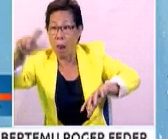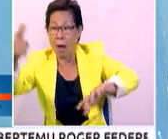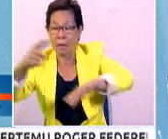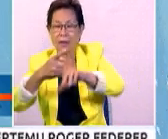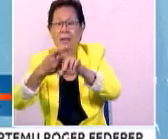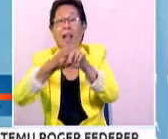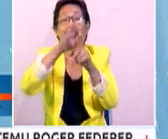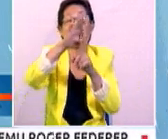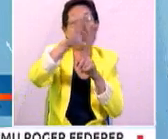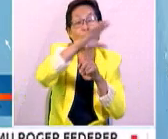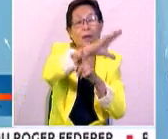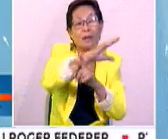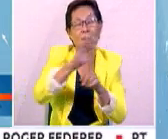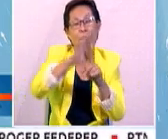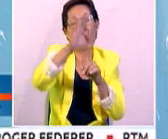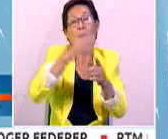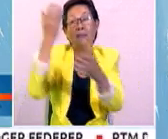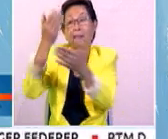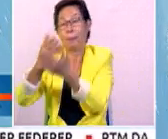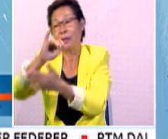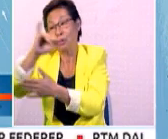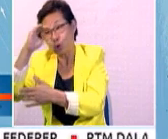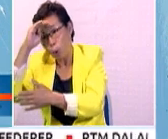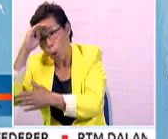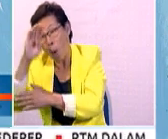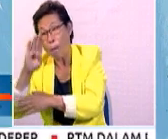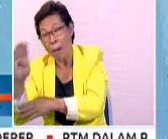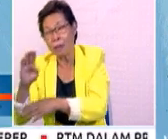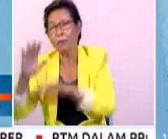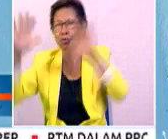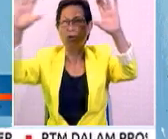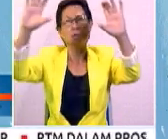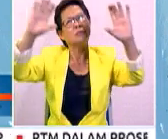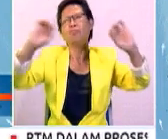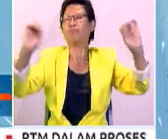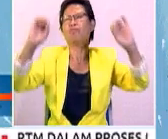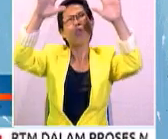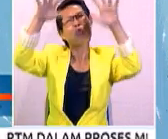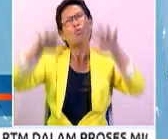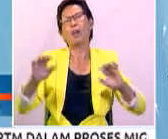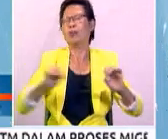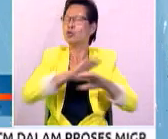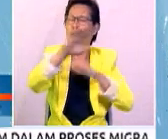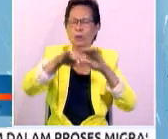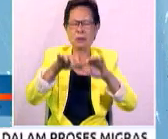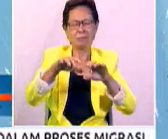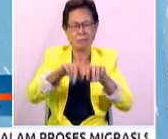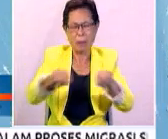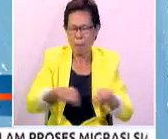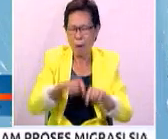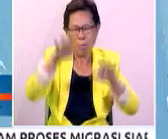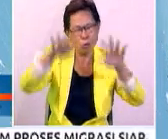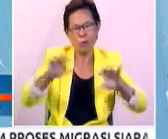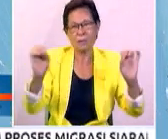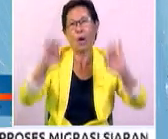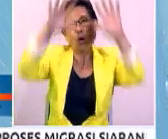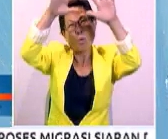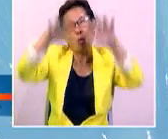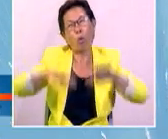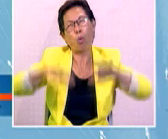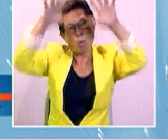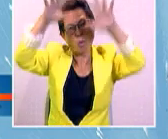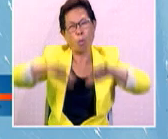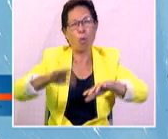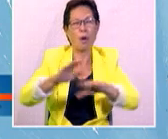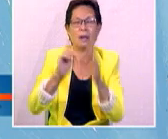negeri Pulau Pinang sehinggalah ke Johor Barat pula, cuaca adalah tidak hujan di hampir ke semua tempat. Keadaan cuaca lembap pula hanya tertumpu di